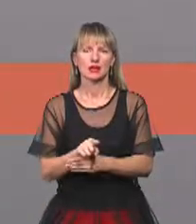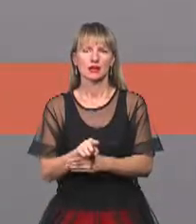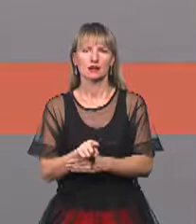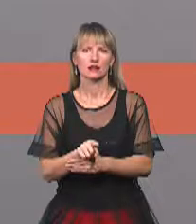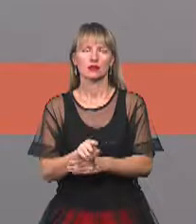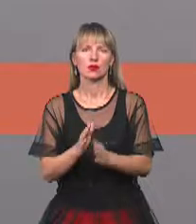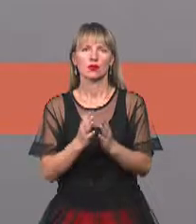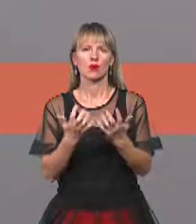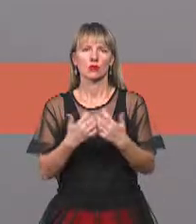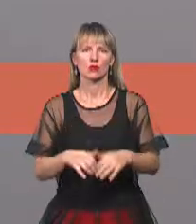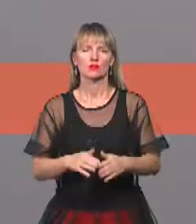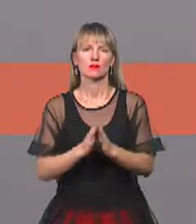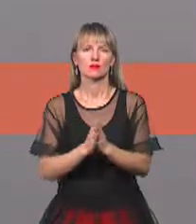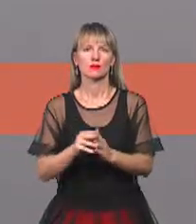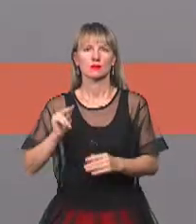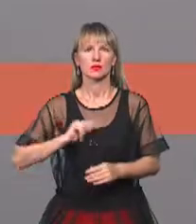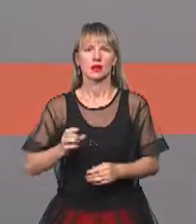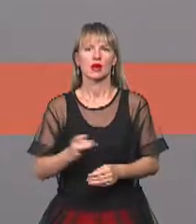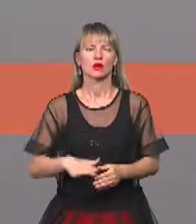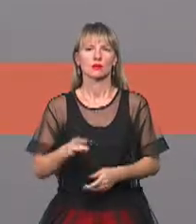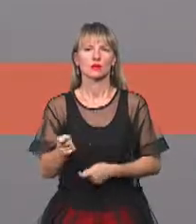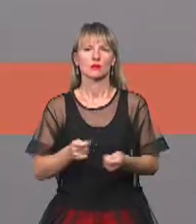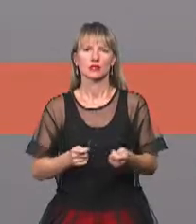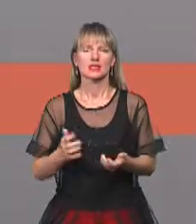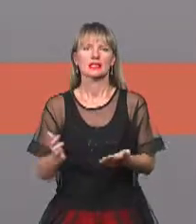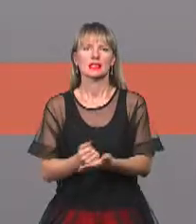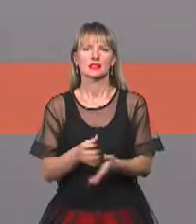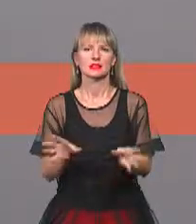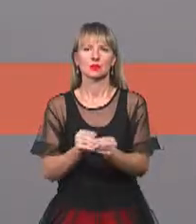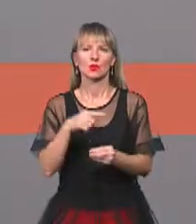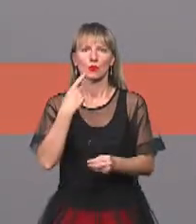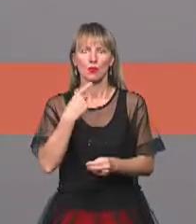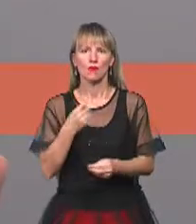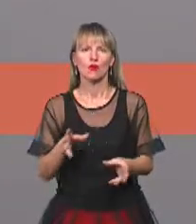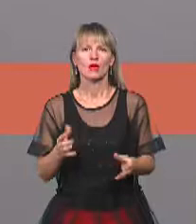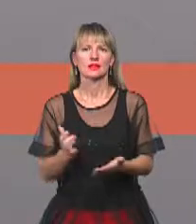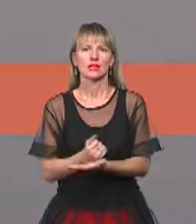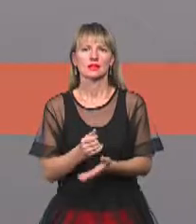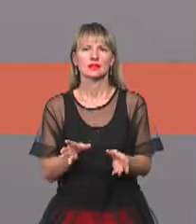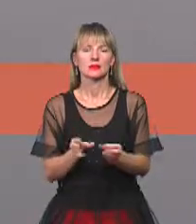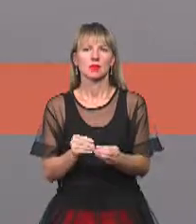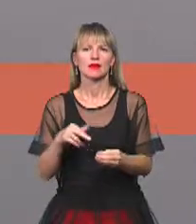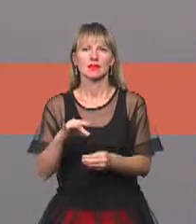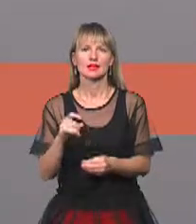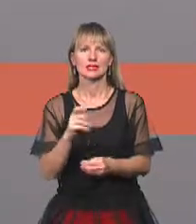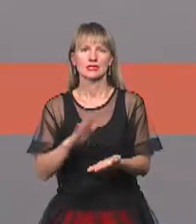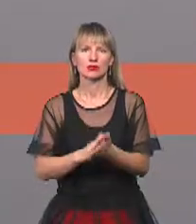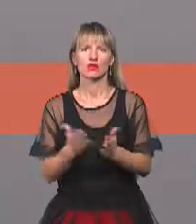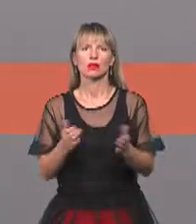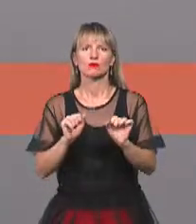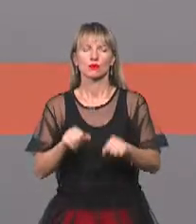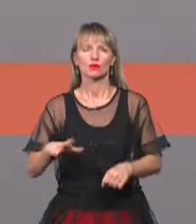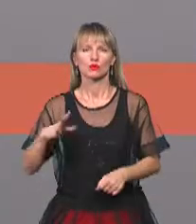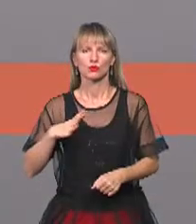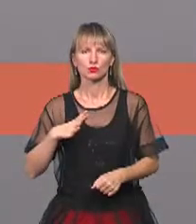опрацюванні звернень працівників районних адміністрацій, знайти спільну мову, спільний вихід із тої ситуації, яка може бути,